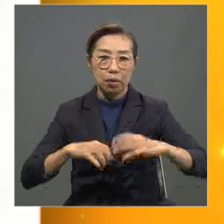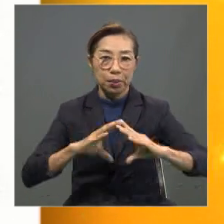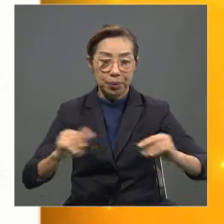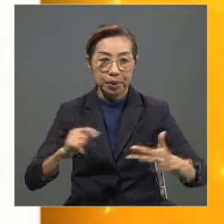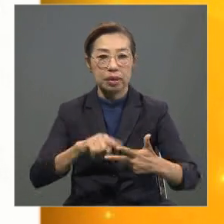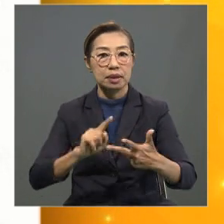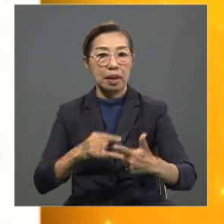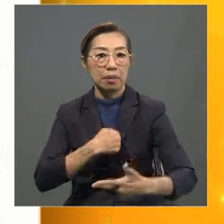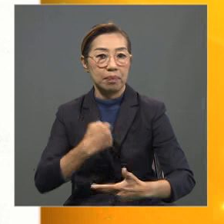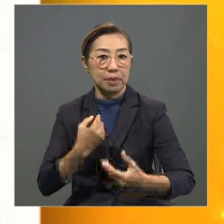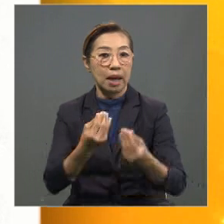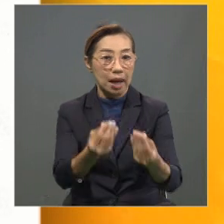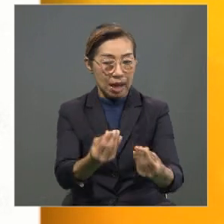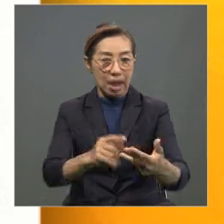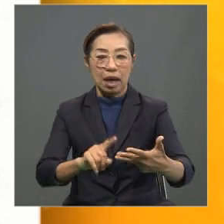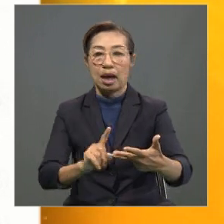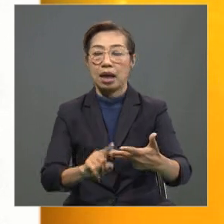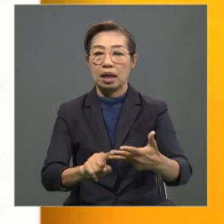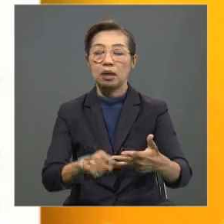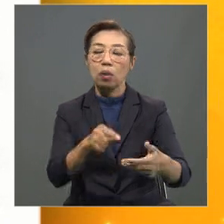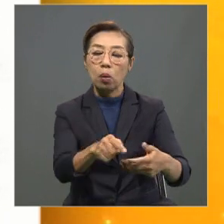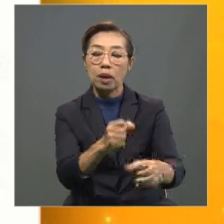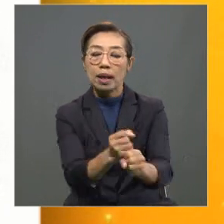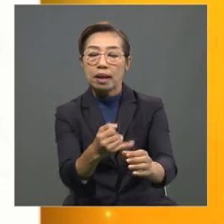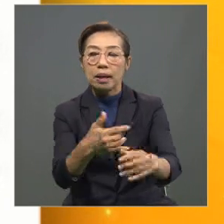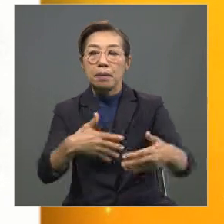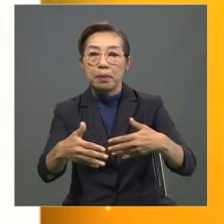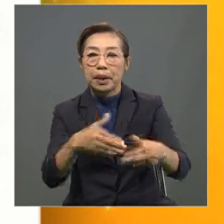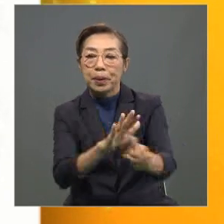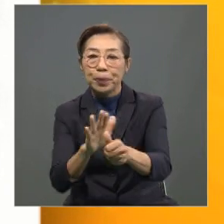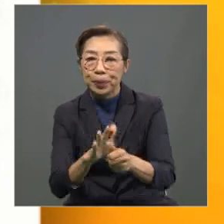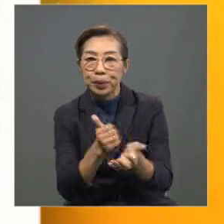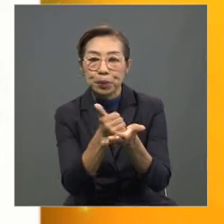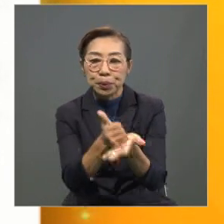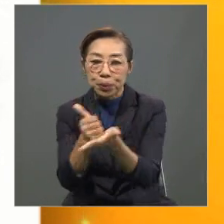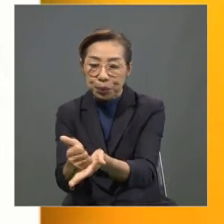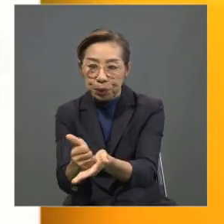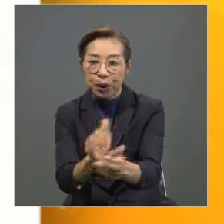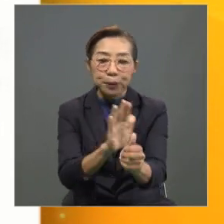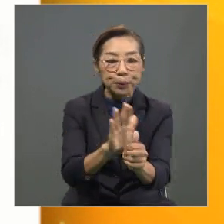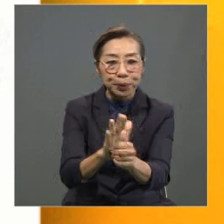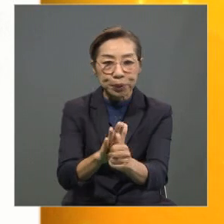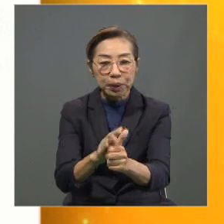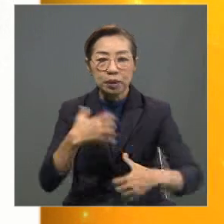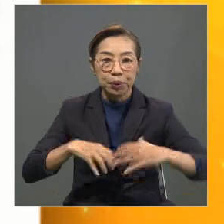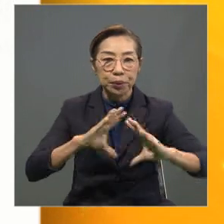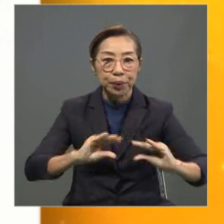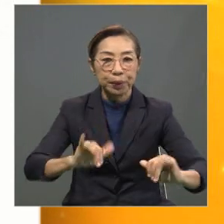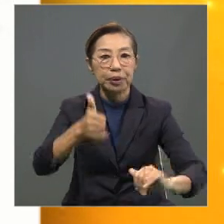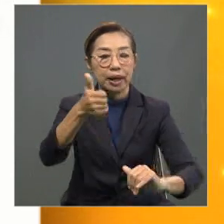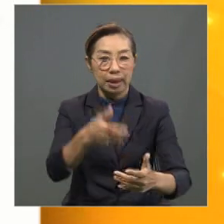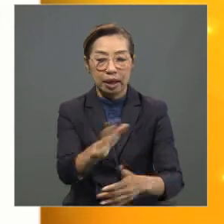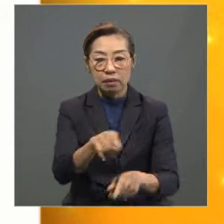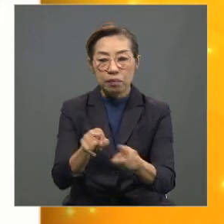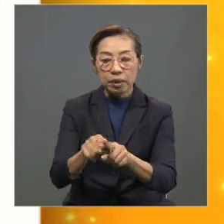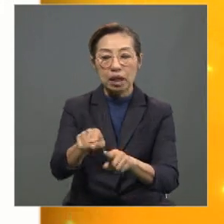ความรู้อภัยทานการให้ชีวิตการช่วยเหลือผู้ตกทุกข์ได้ยากให้ทุเลทุกข์ภัยการยกโทษให้ผู้